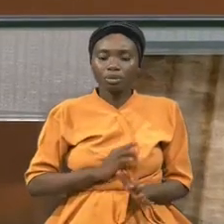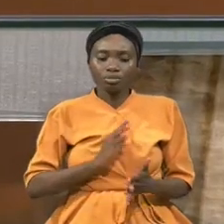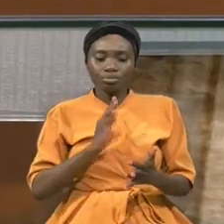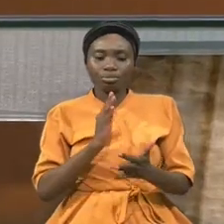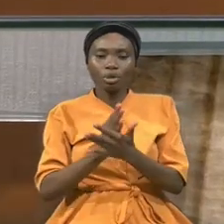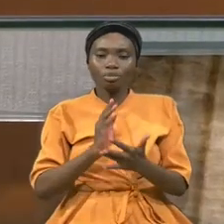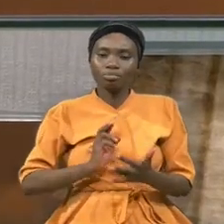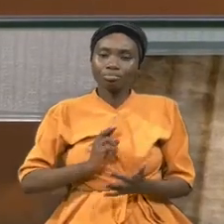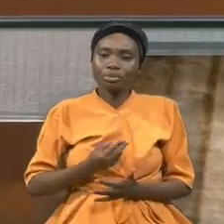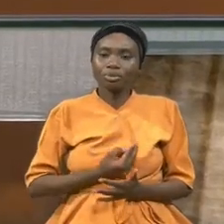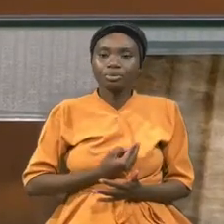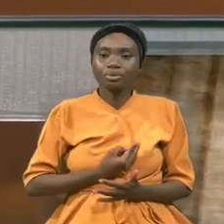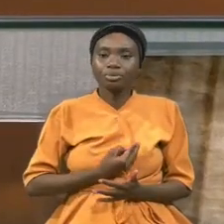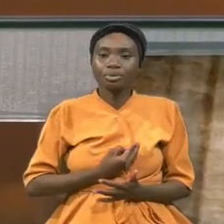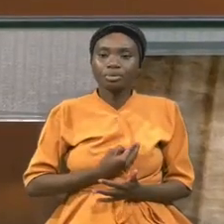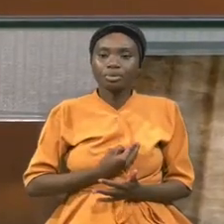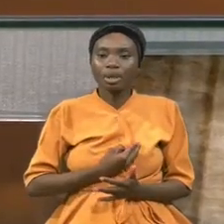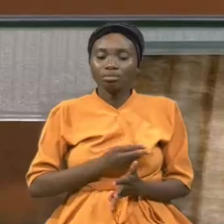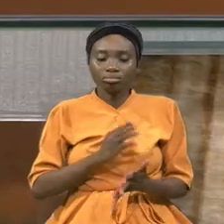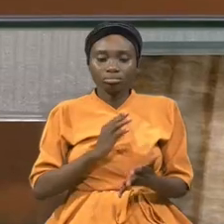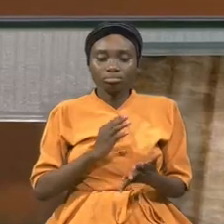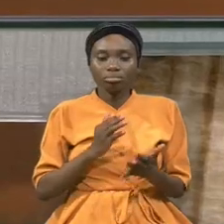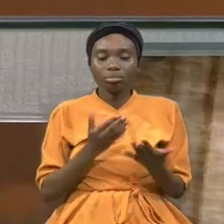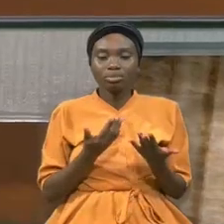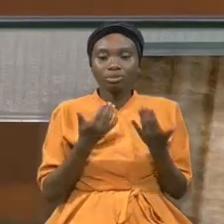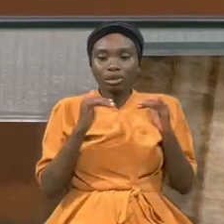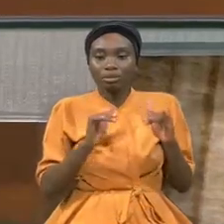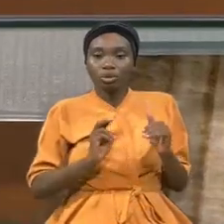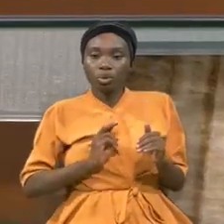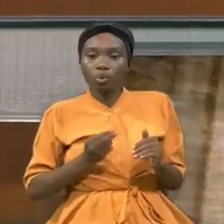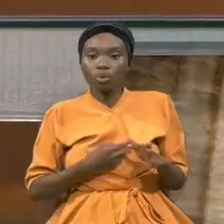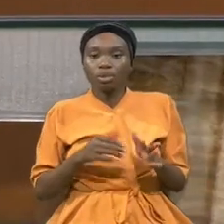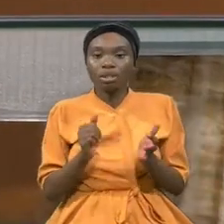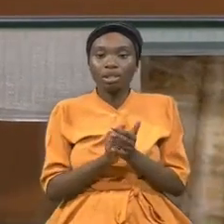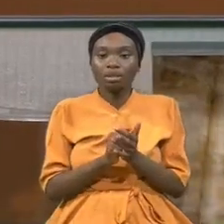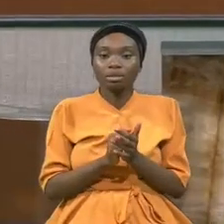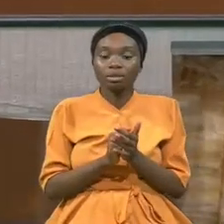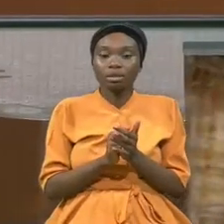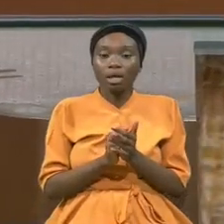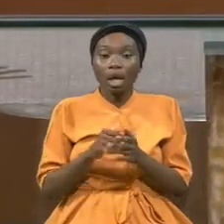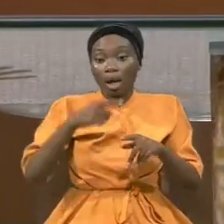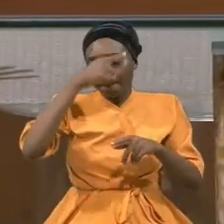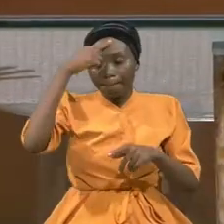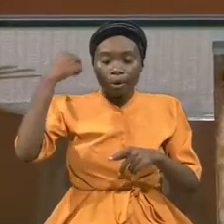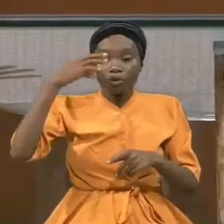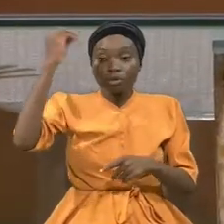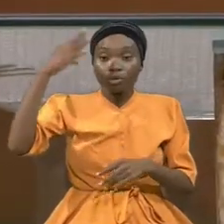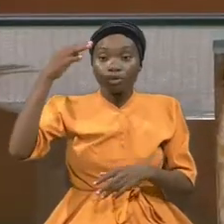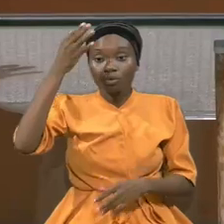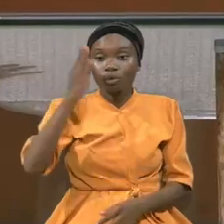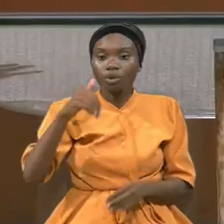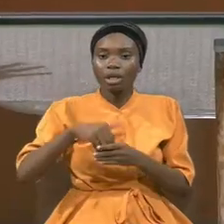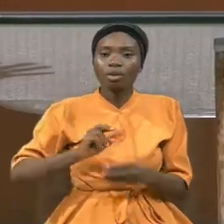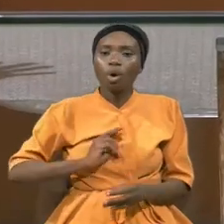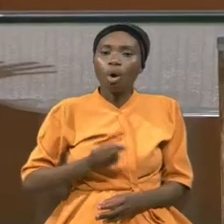nous restreint, nous réprime. La grâce de Dieu, à cause de la grâce de Dieu en